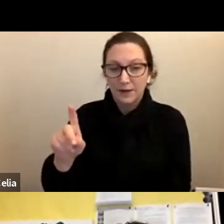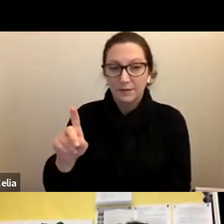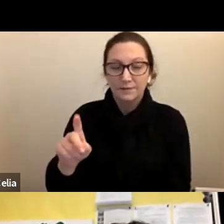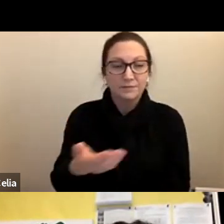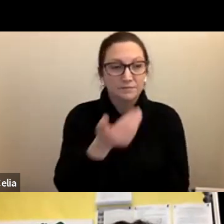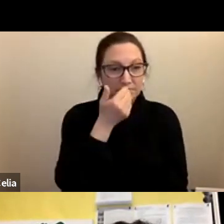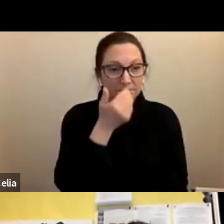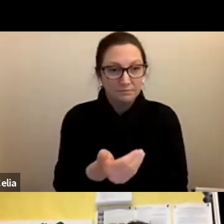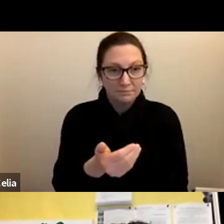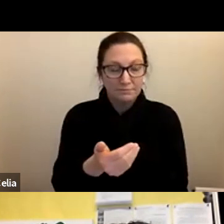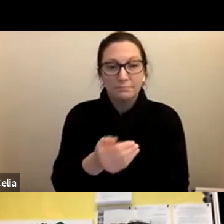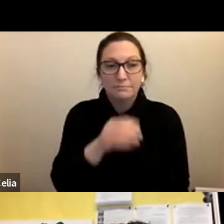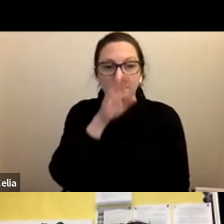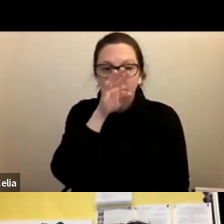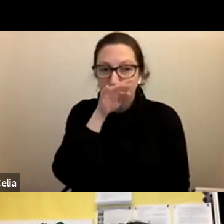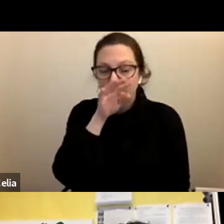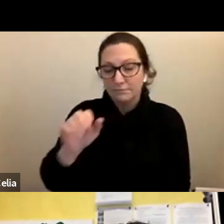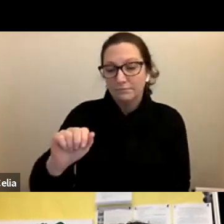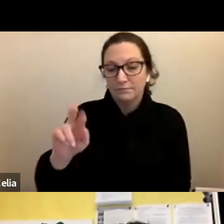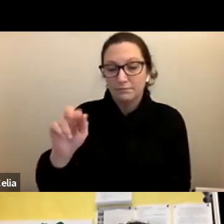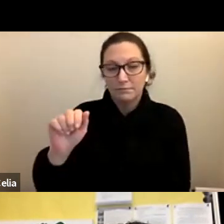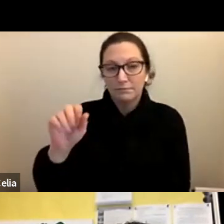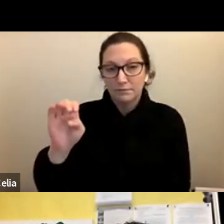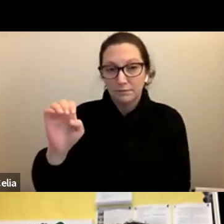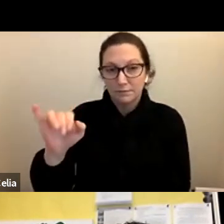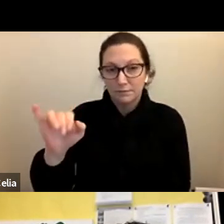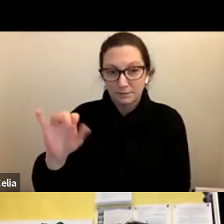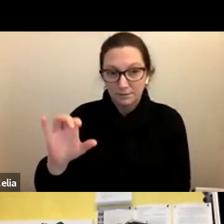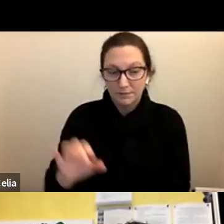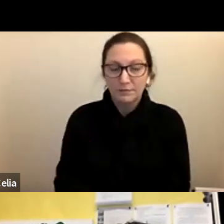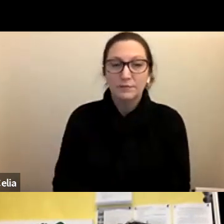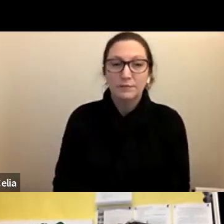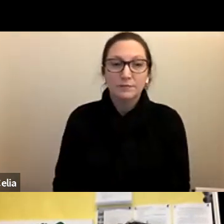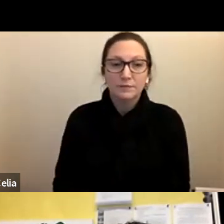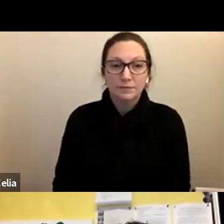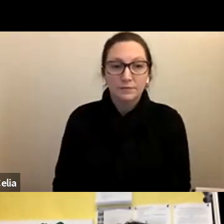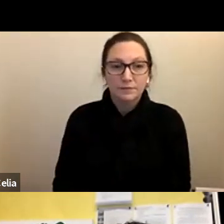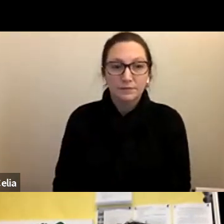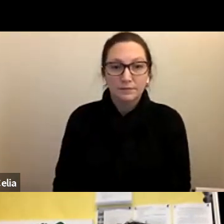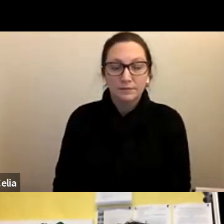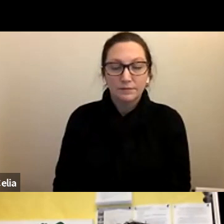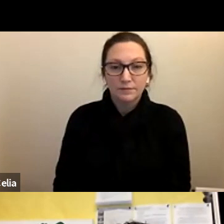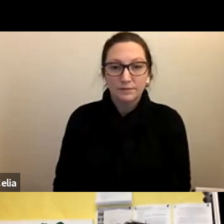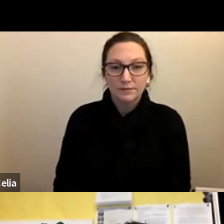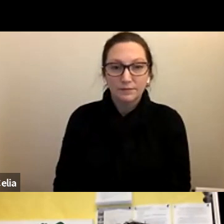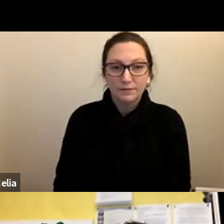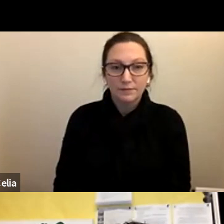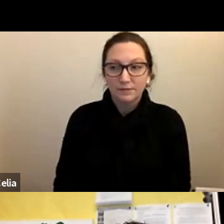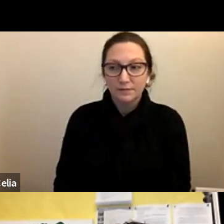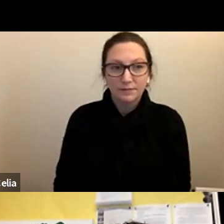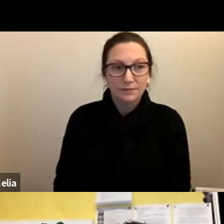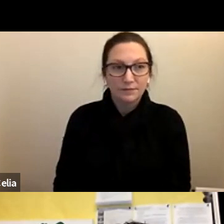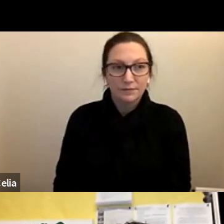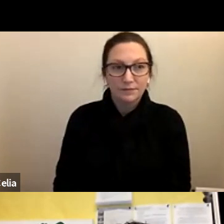sir. Hello, everyone. My name is Ahmed Al-Rubai. I'm your Arabic interpreter today. مرحبا. أنا اسمي أحمد